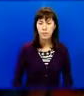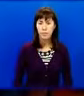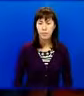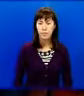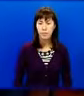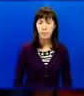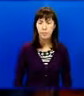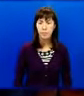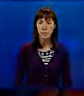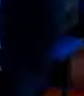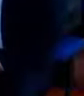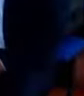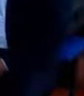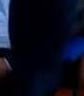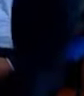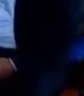Бахт Байларов, Оңтүстік Ақпарат.